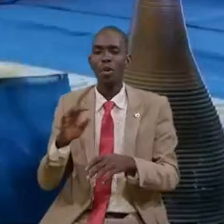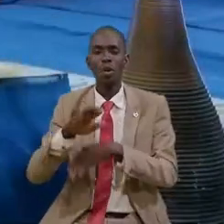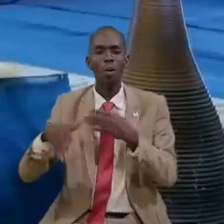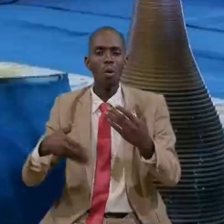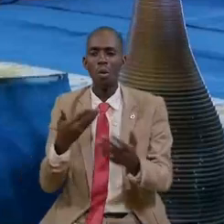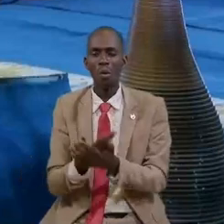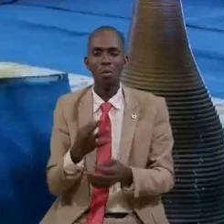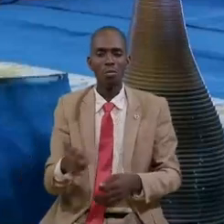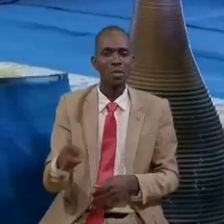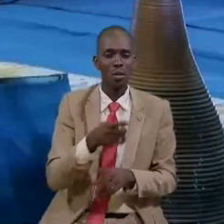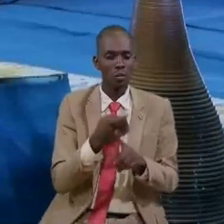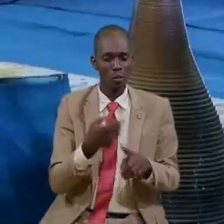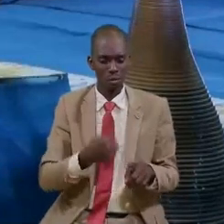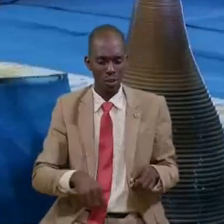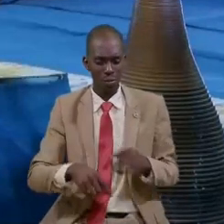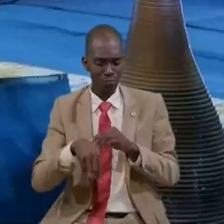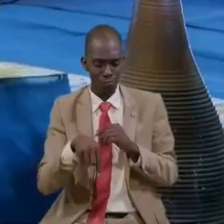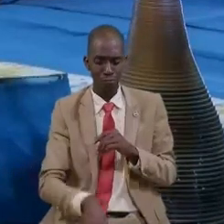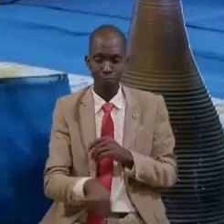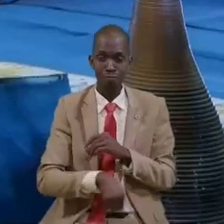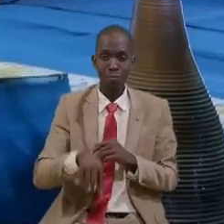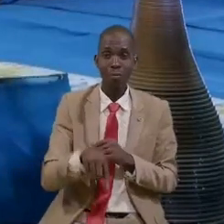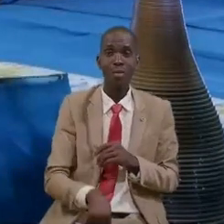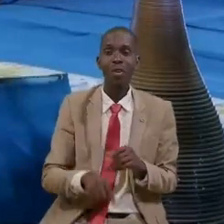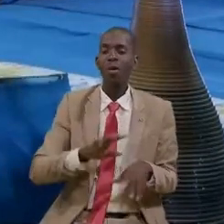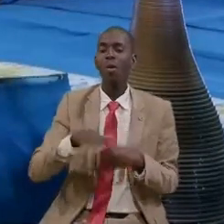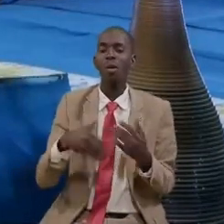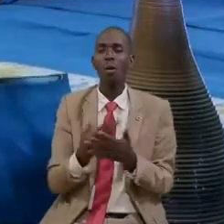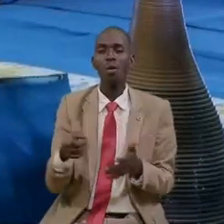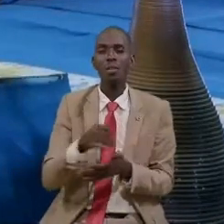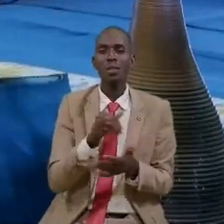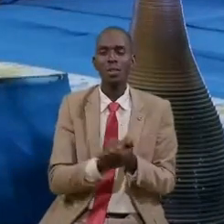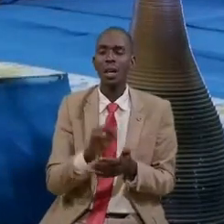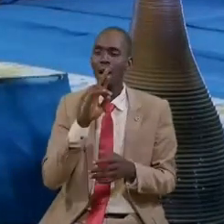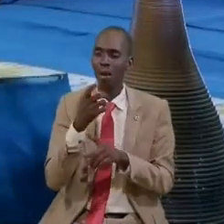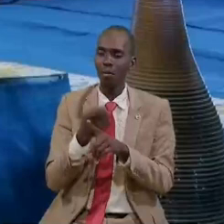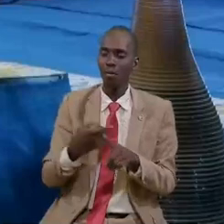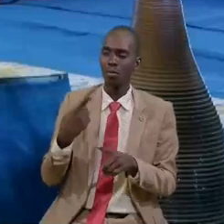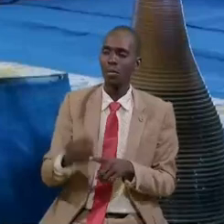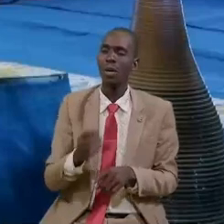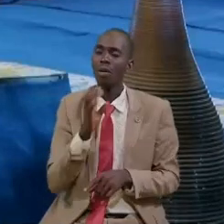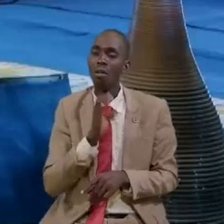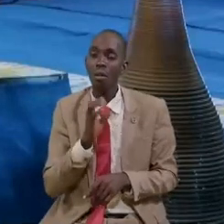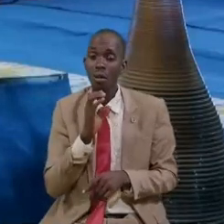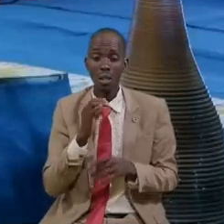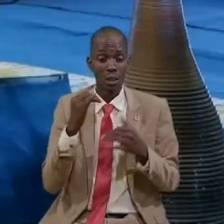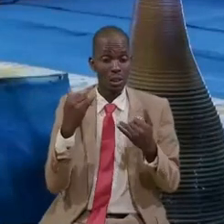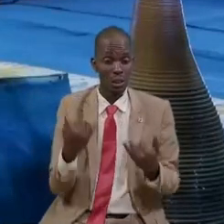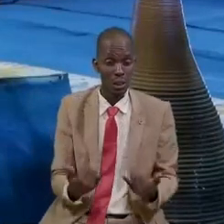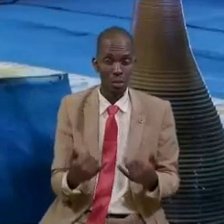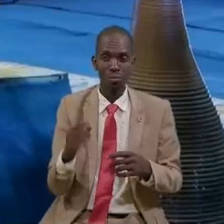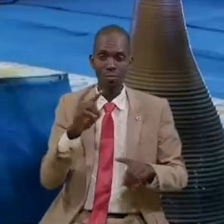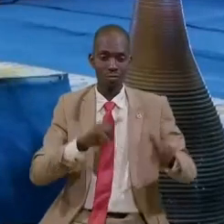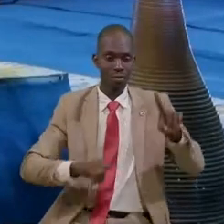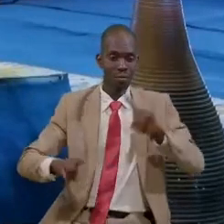esprits de la fosse, ces esprits de l'abîme, de l'occultisme, maintenant,